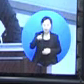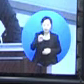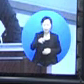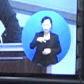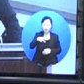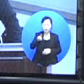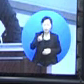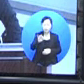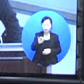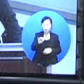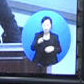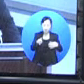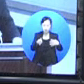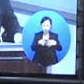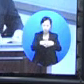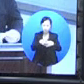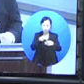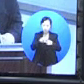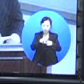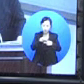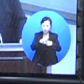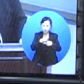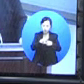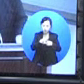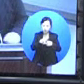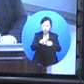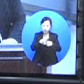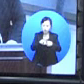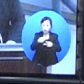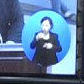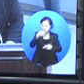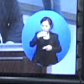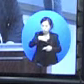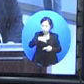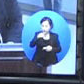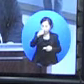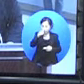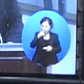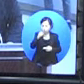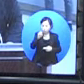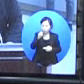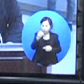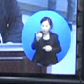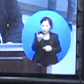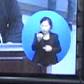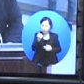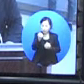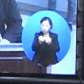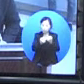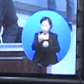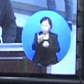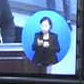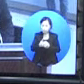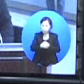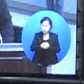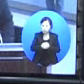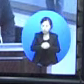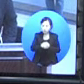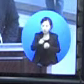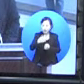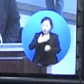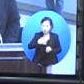산성혈뇨센터에 그 효과가 있다고 하셨는데 정말로 효과가 있다고 알고 계신 겁니까? 아니면 보고를 받으신 겁니까?